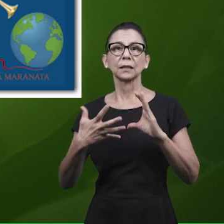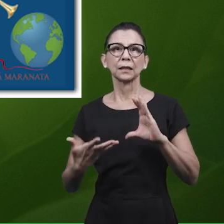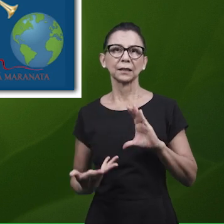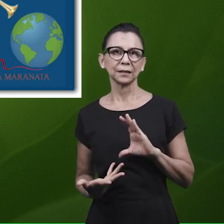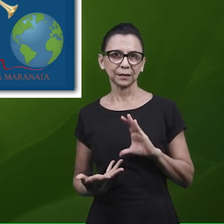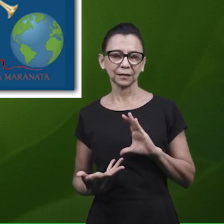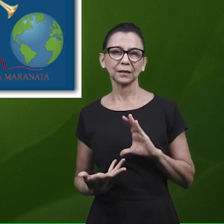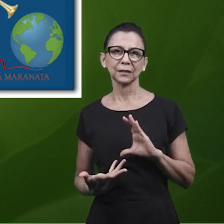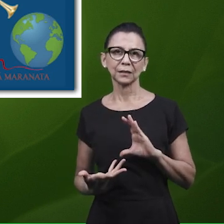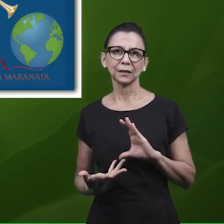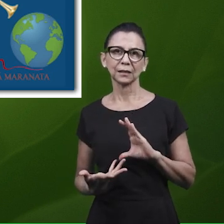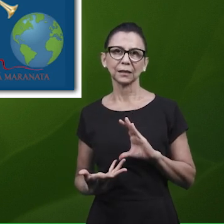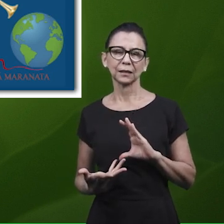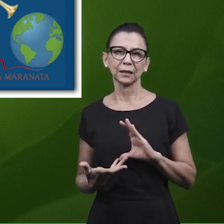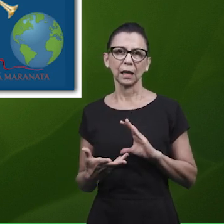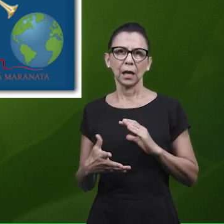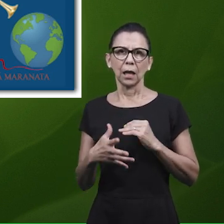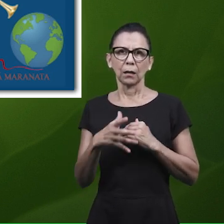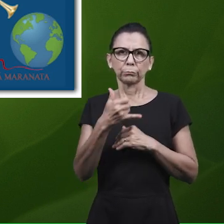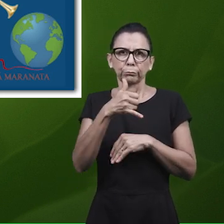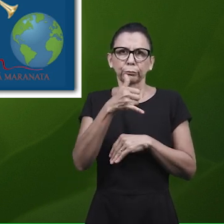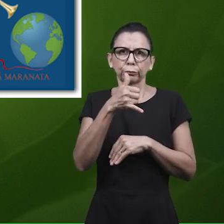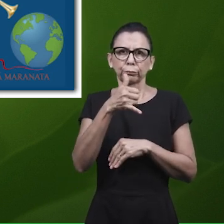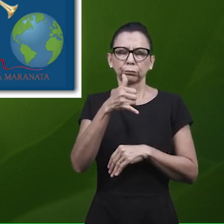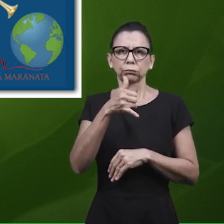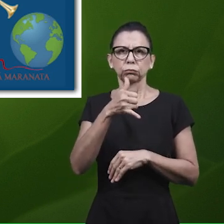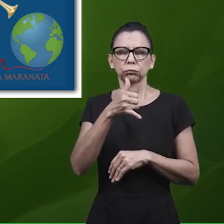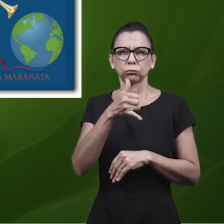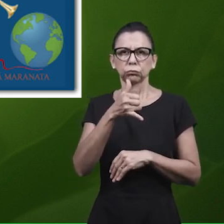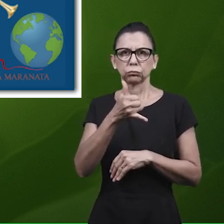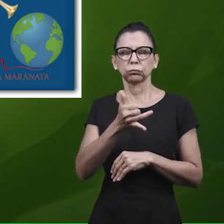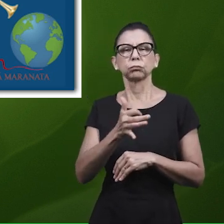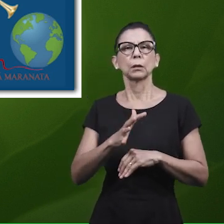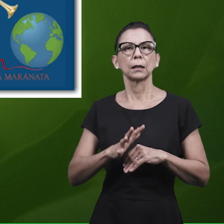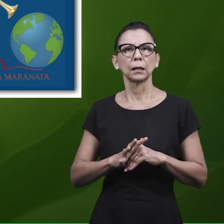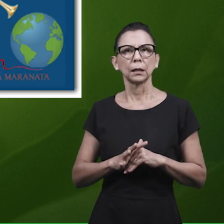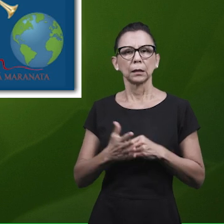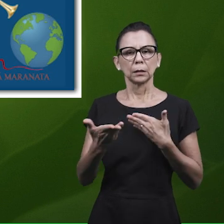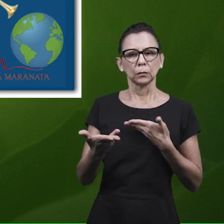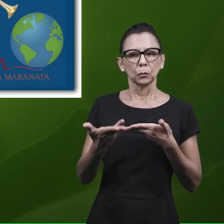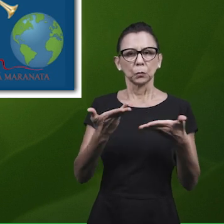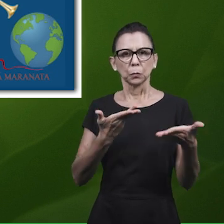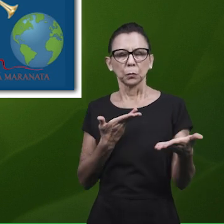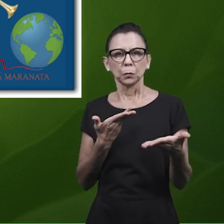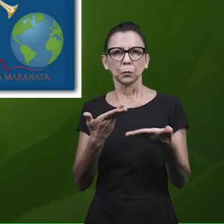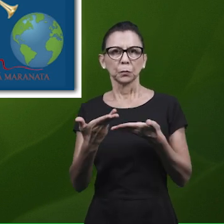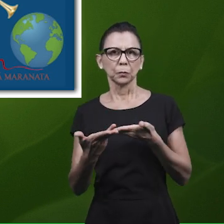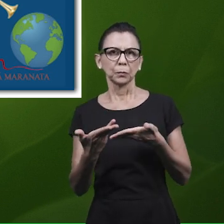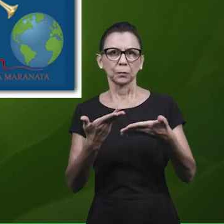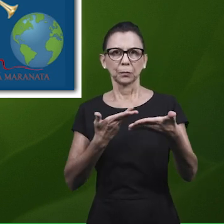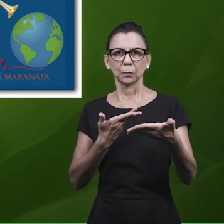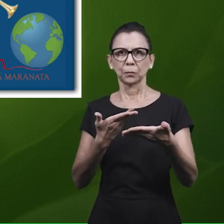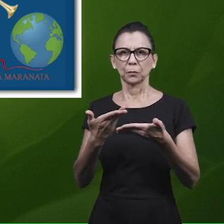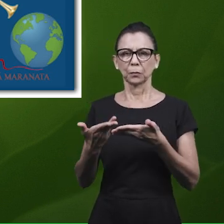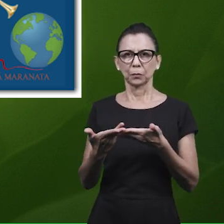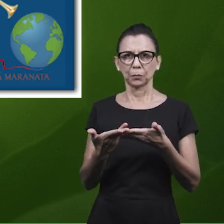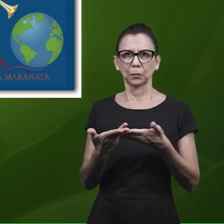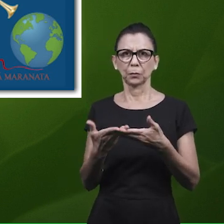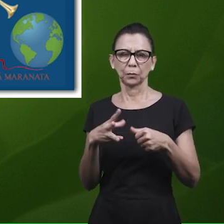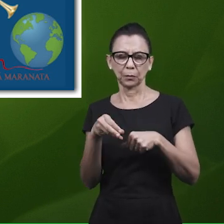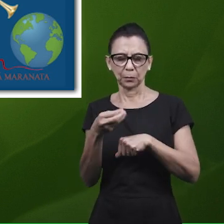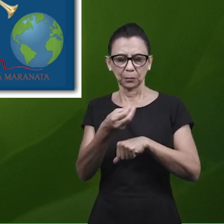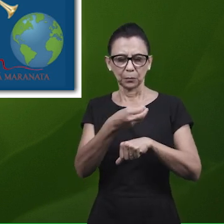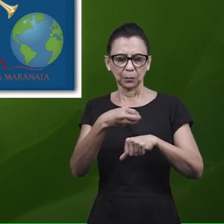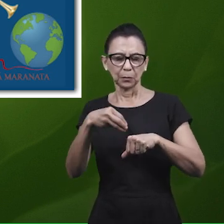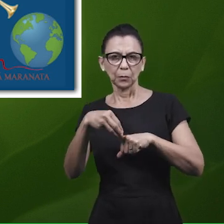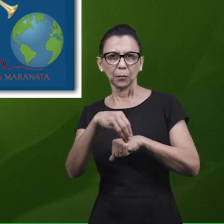a une caractéristique polaire, elle a une charge électrique et elle interagit avec